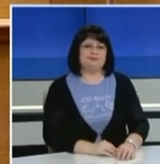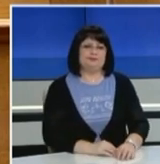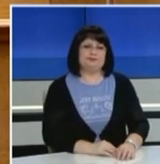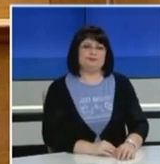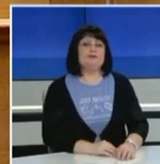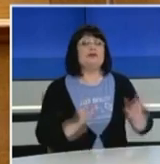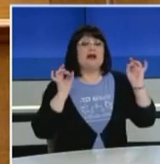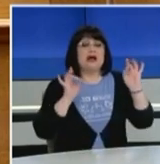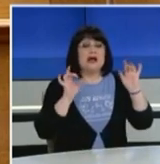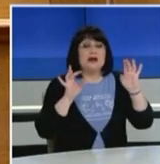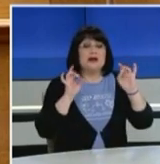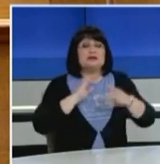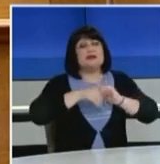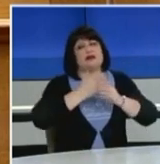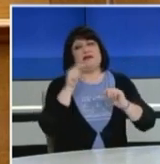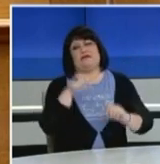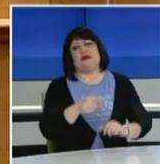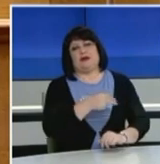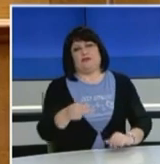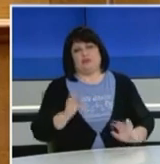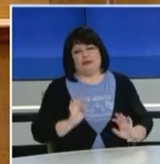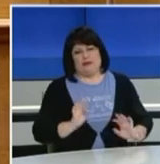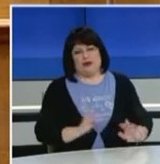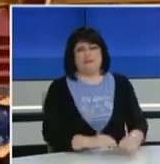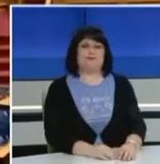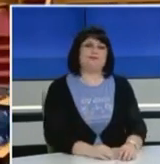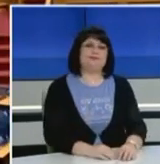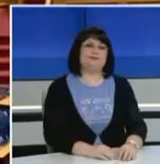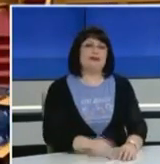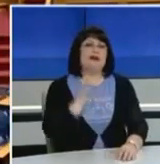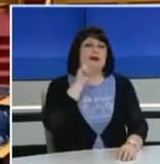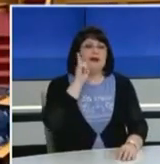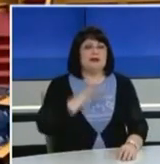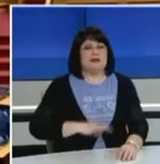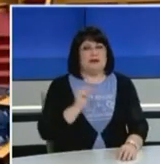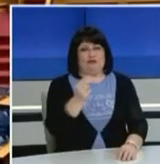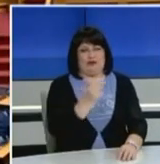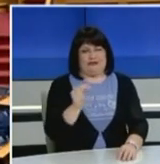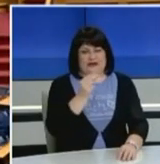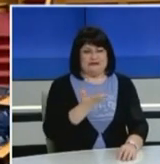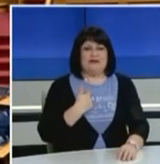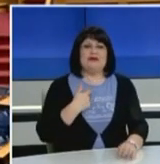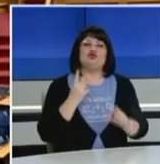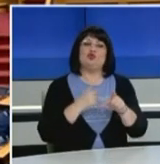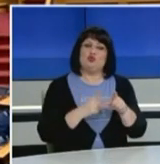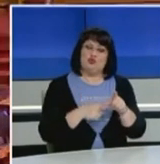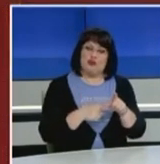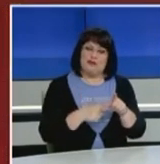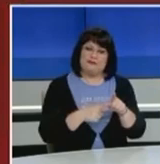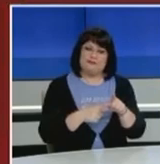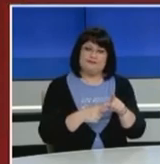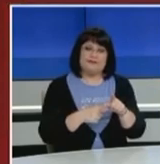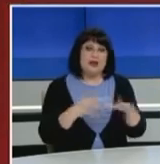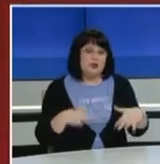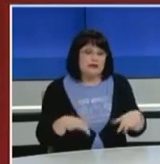κανείς από εσάς δεν κινείται σε αυτή την κατεύθυνση. Κυρίες και κύριοι βουλευτές, το ΚΚΕ